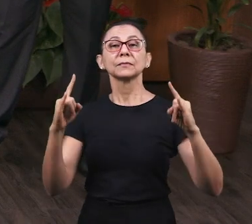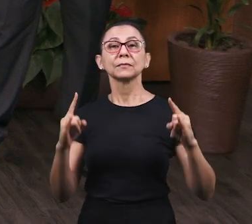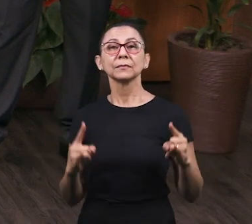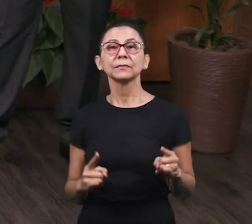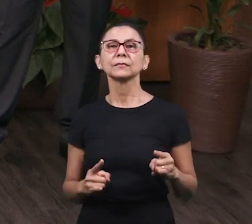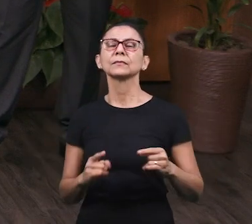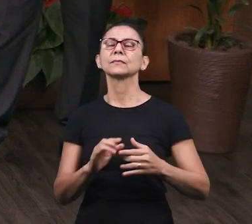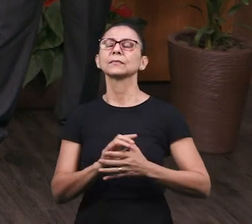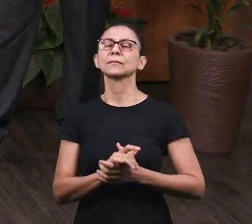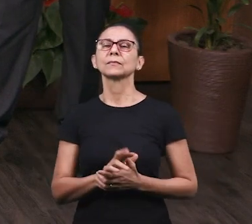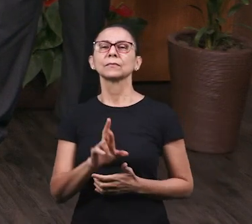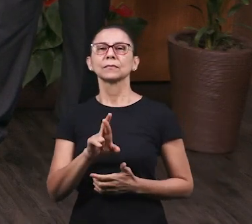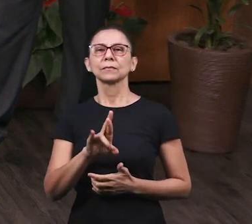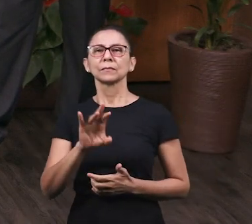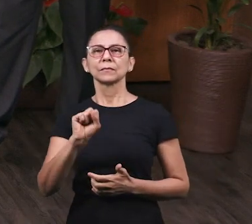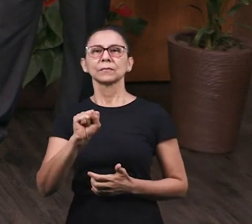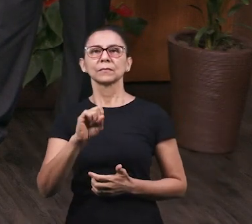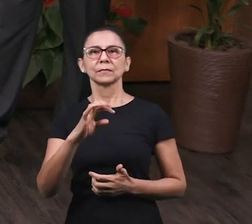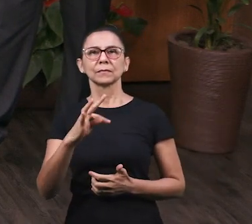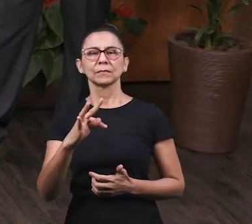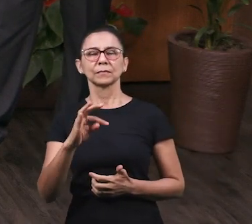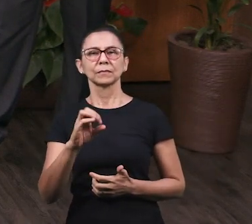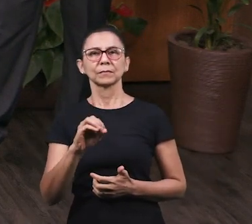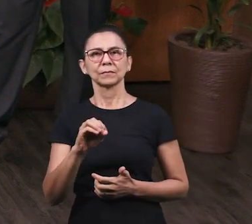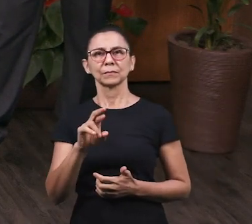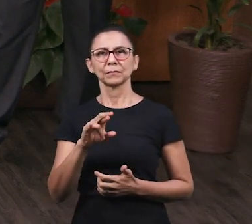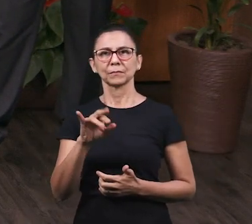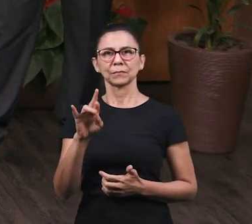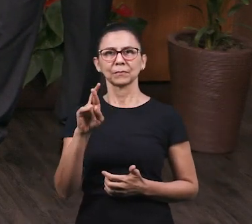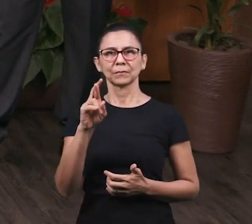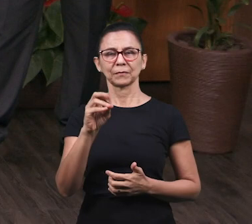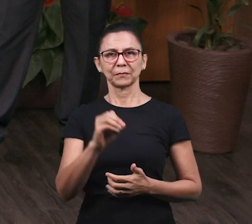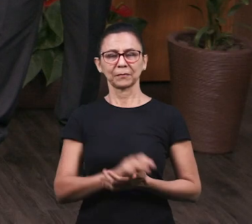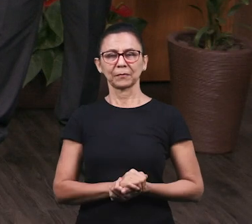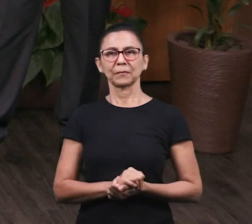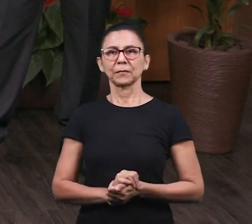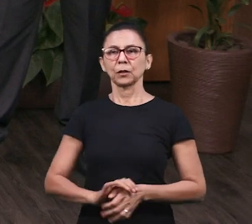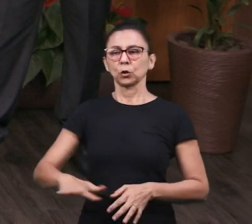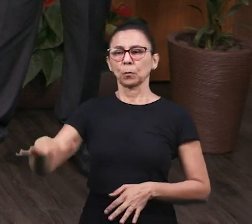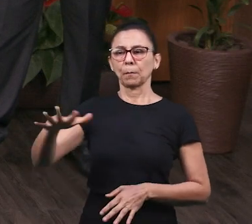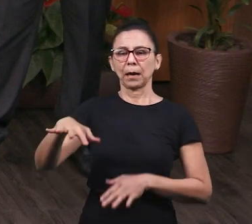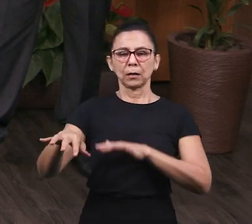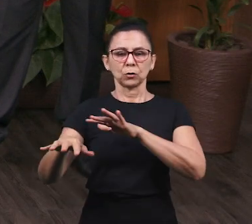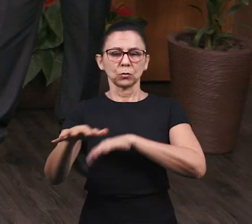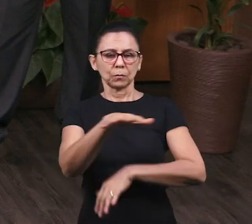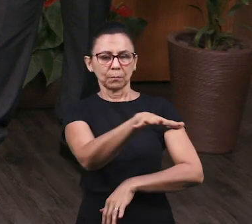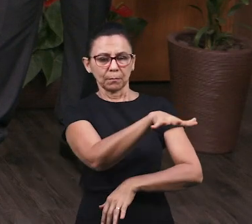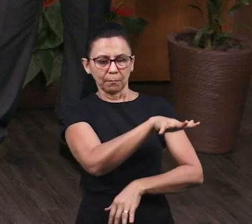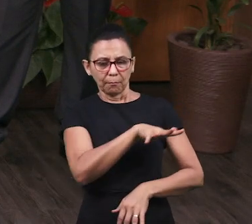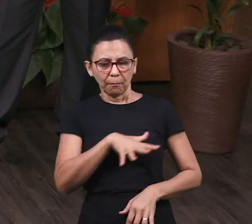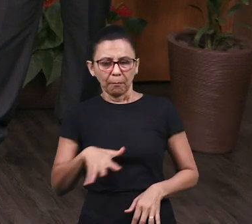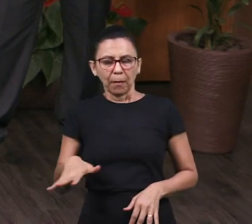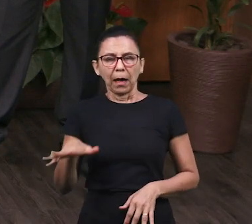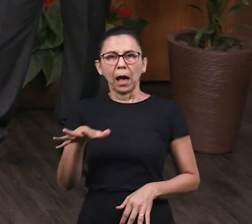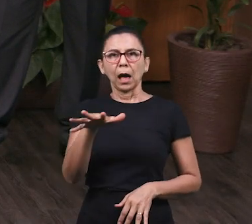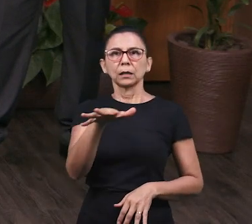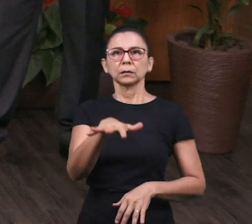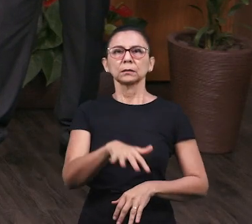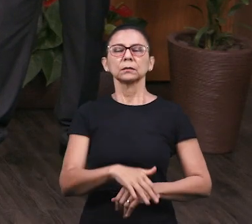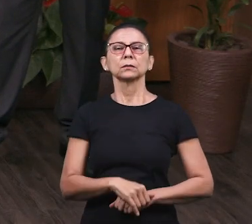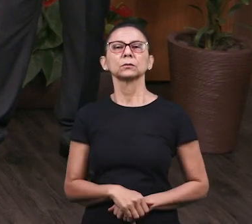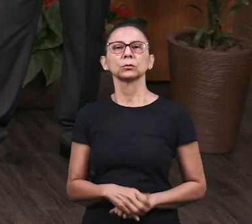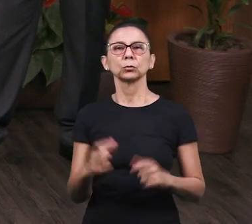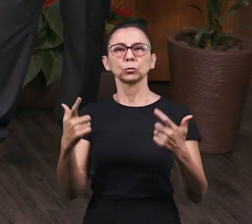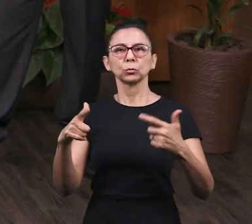Nous sommes déjà passés par le premier rideau quand accédait à la cour. Nous